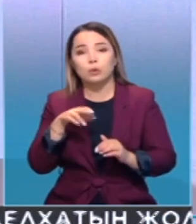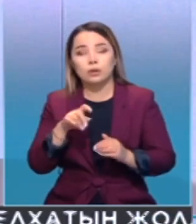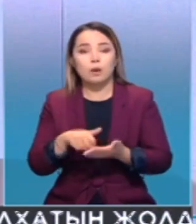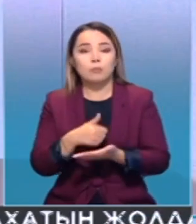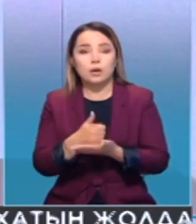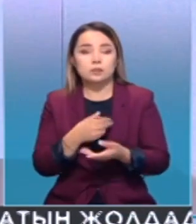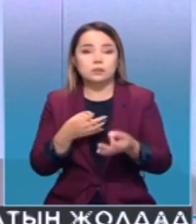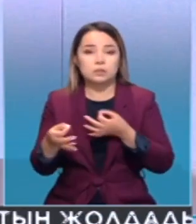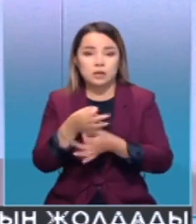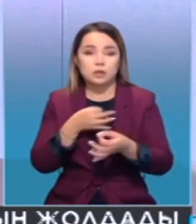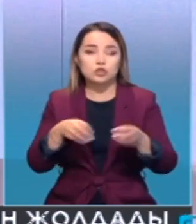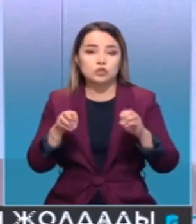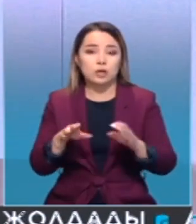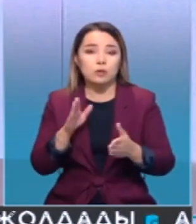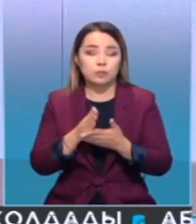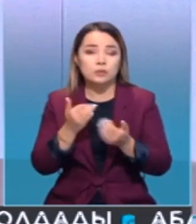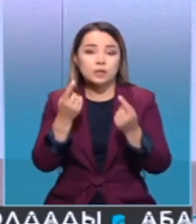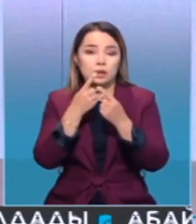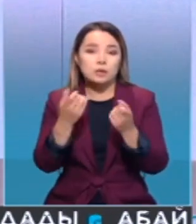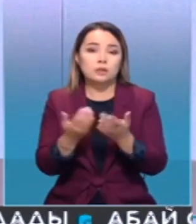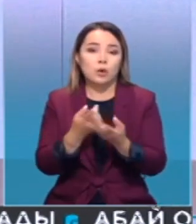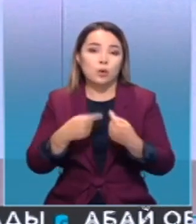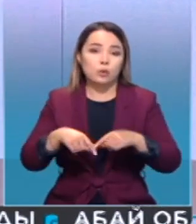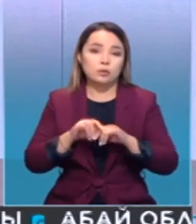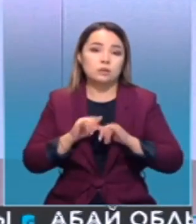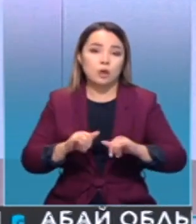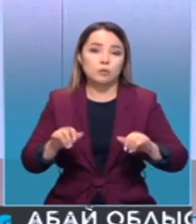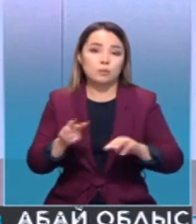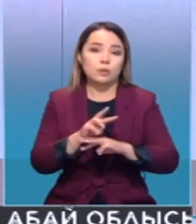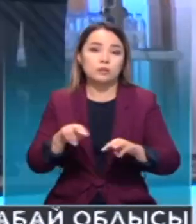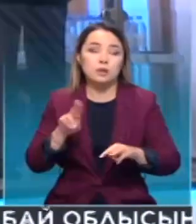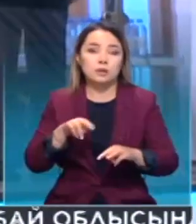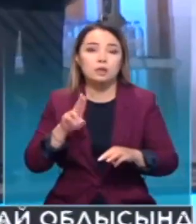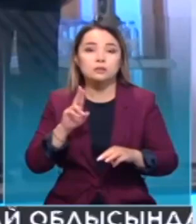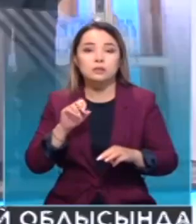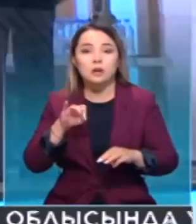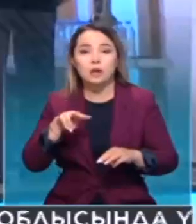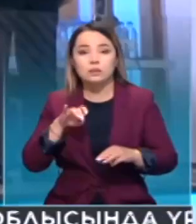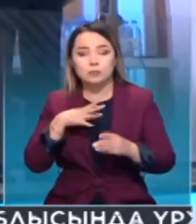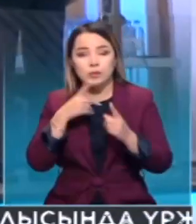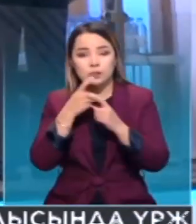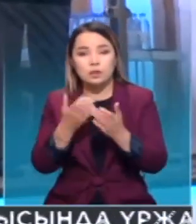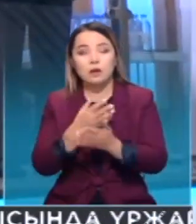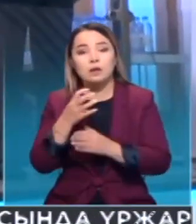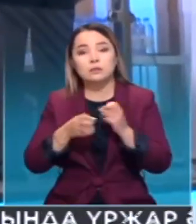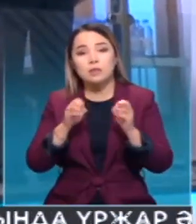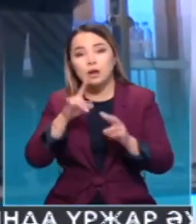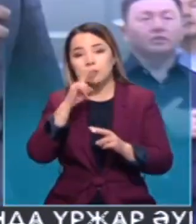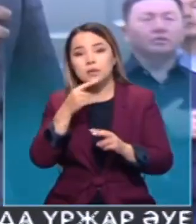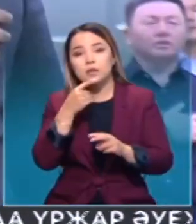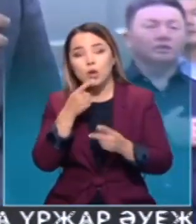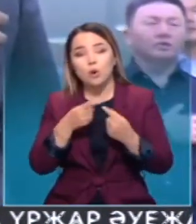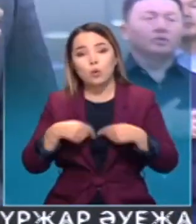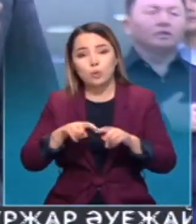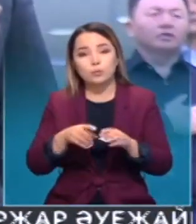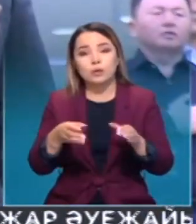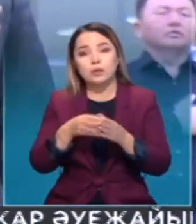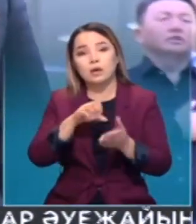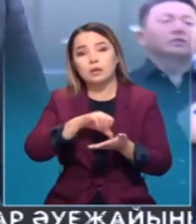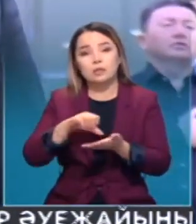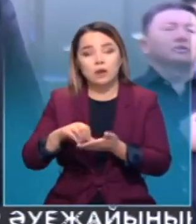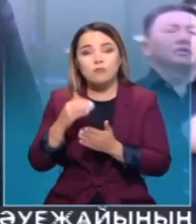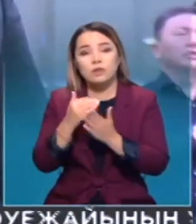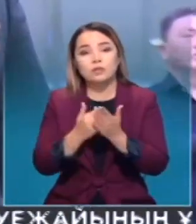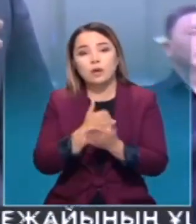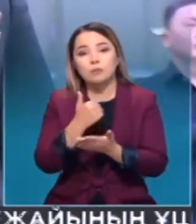басшыларымен келіссөз жүріп жатыр. Бұл туралы ақпарат және қоғамдық даму министрі Дархан Қыдырәлі айтты. Халықаралық қазақ тілі қоғамының құрылтайына қатысқан